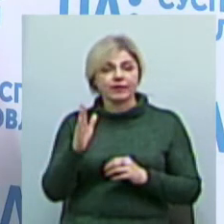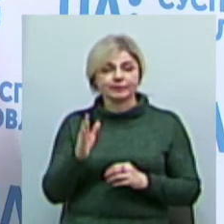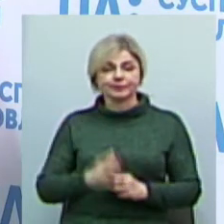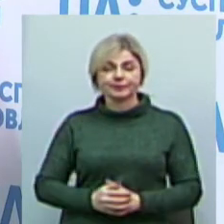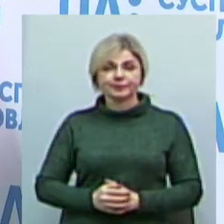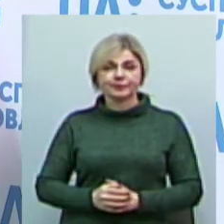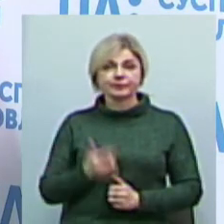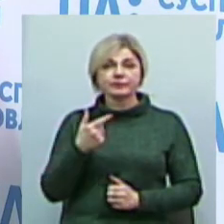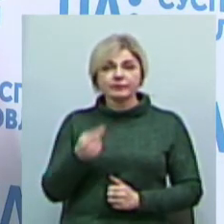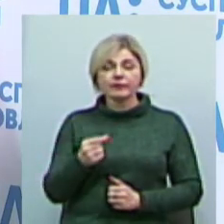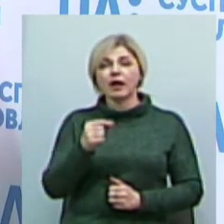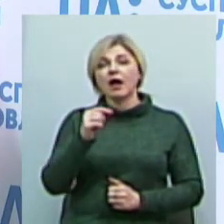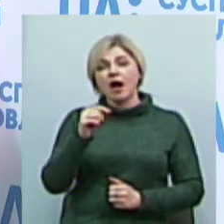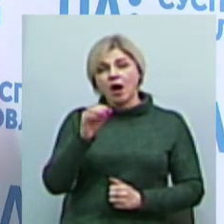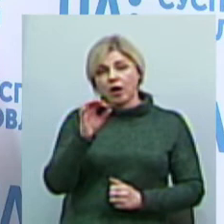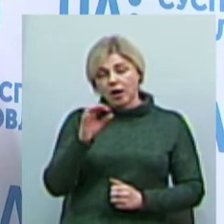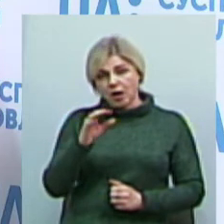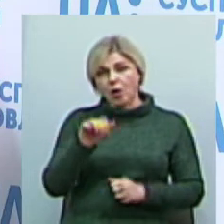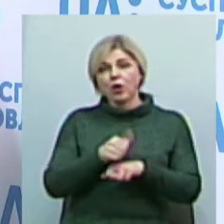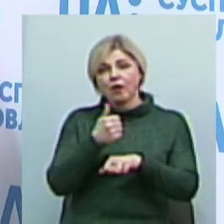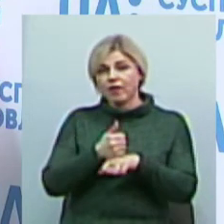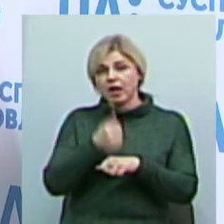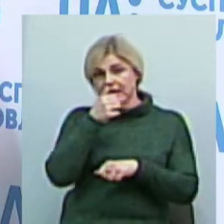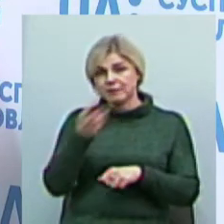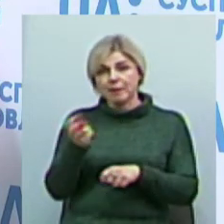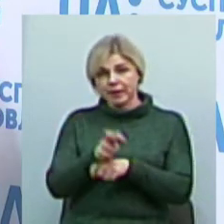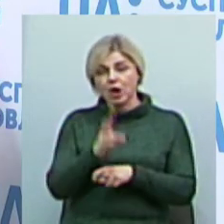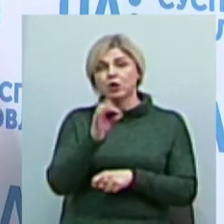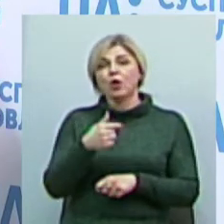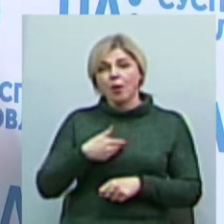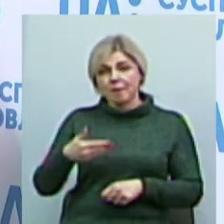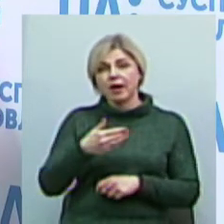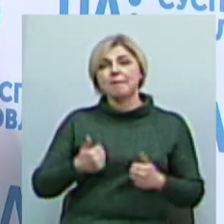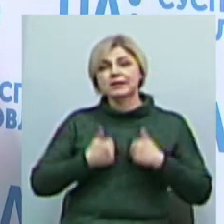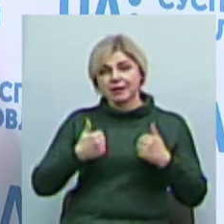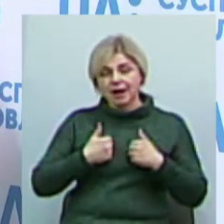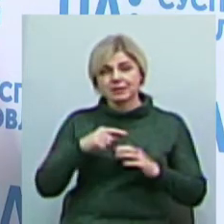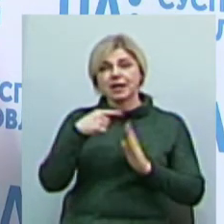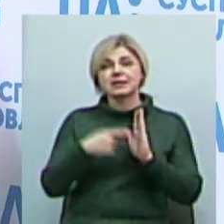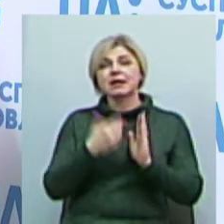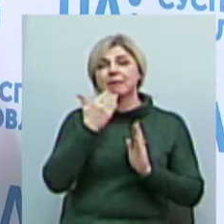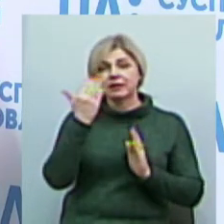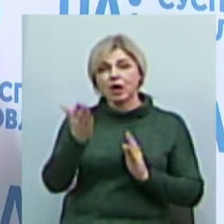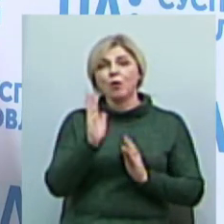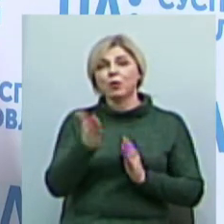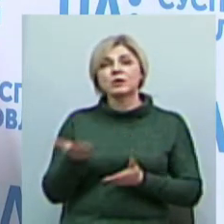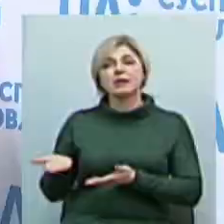зміг прийти. Я сподіваюся, що все ж таки ми поставимо ці запитання йому в цій студії, що він таки до нас вибереться, будемо